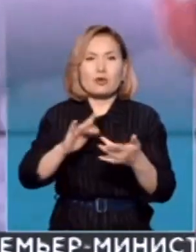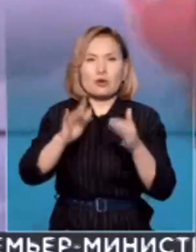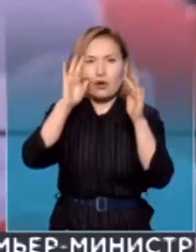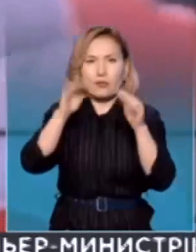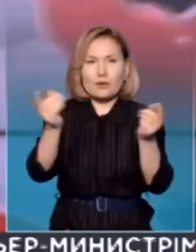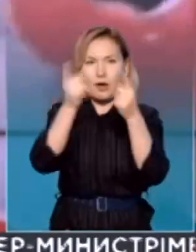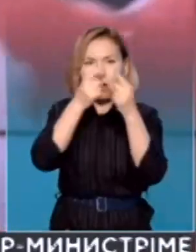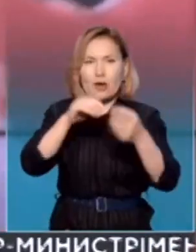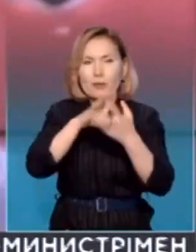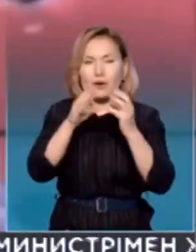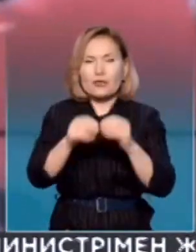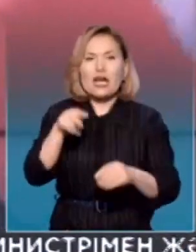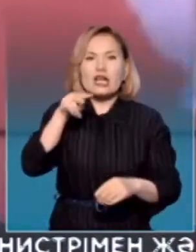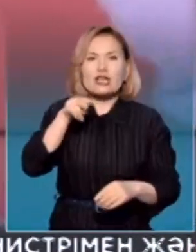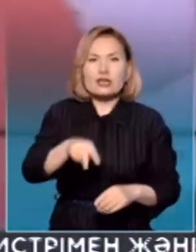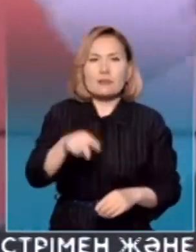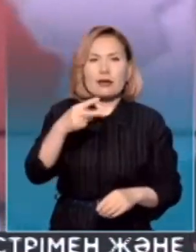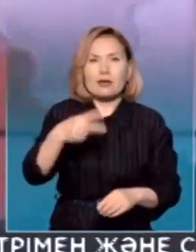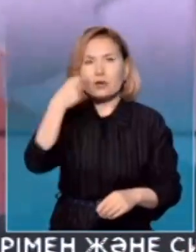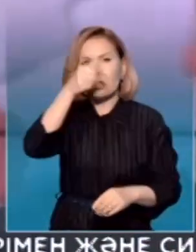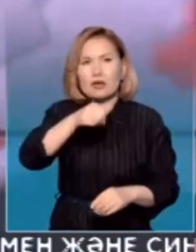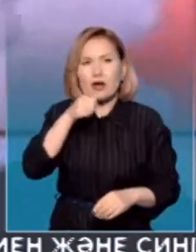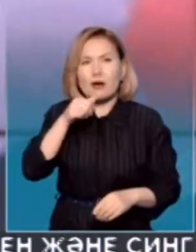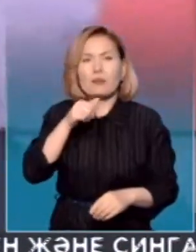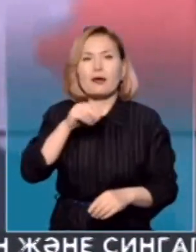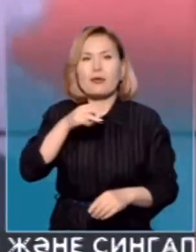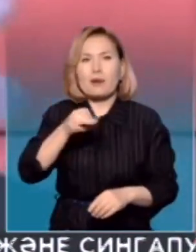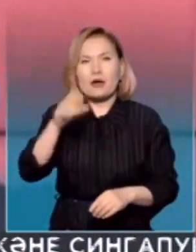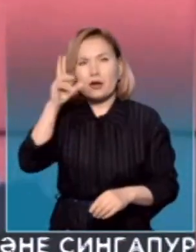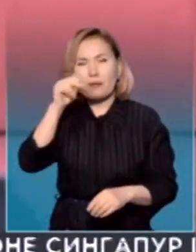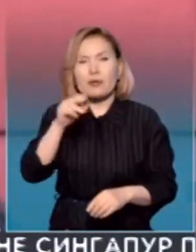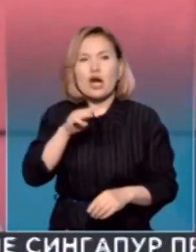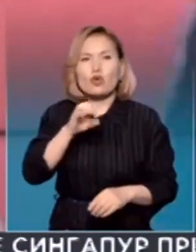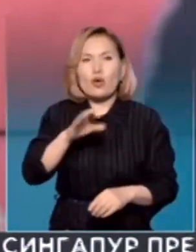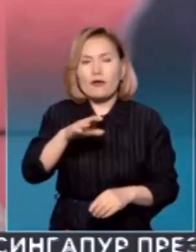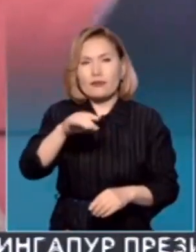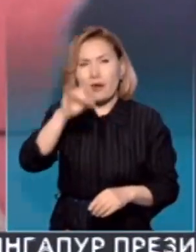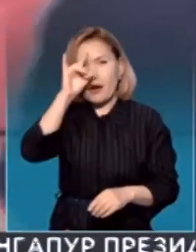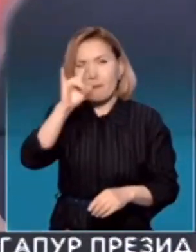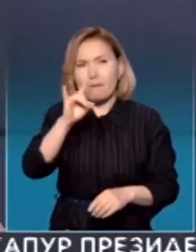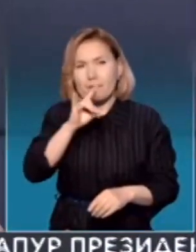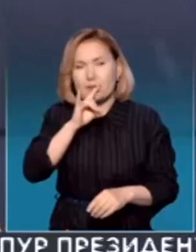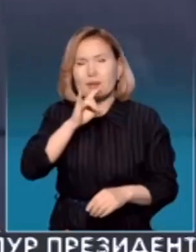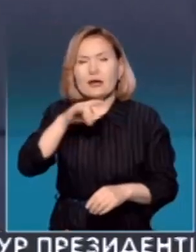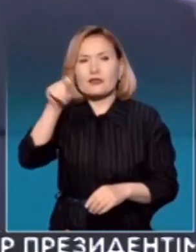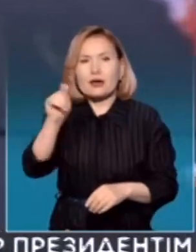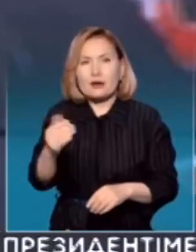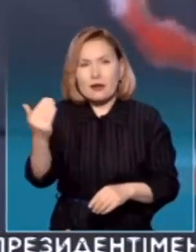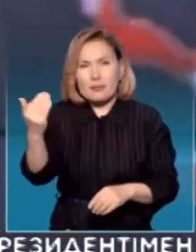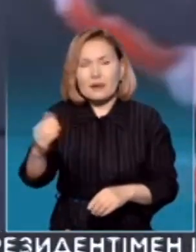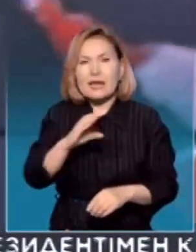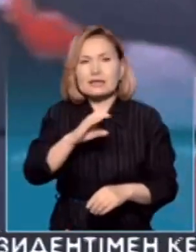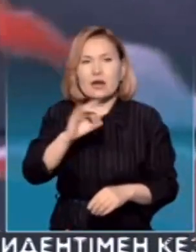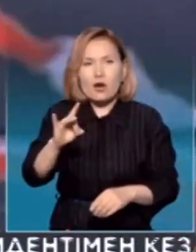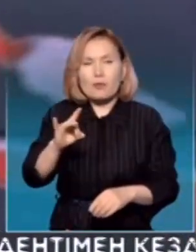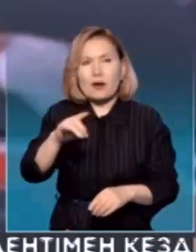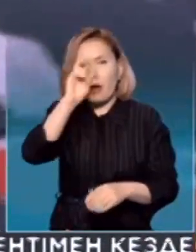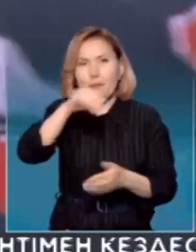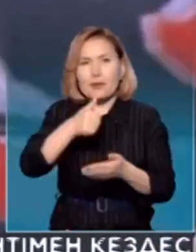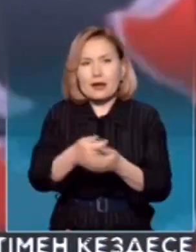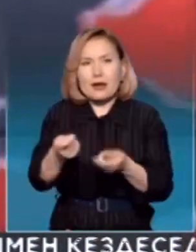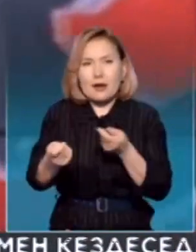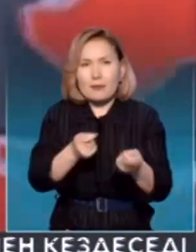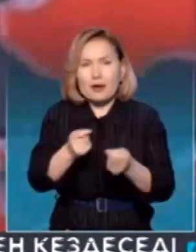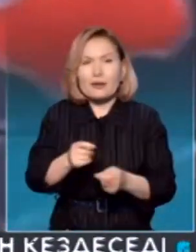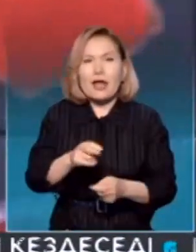хабарлады. Сондай-ақ 22 мамыр күні Қасым-Жомарт Тоқаев мемлекеттік сапармен Қазақстанға келетін Сингапур президенті Халима